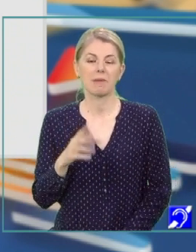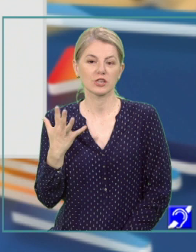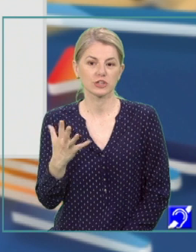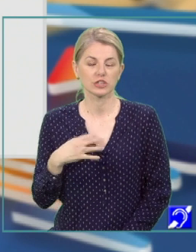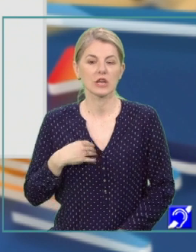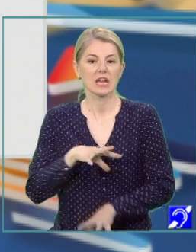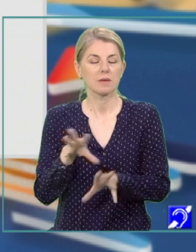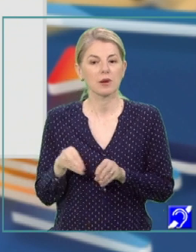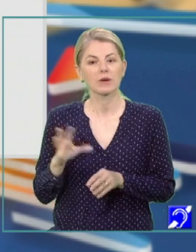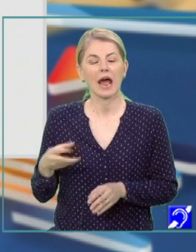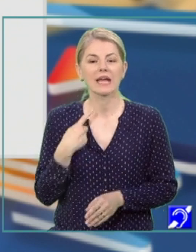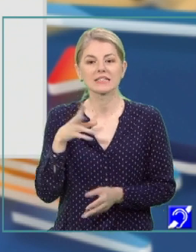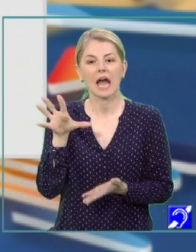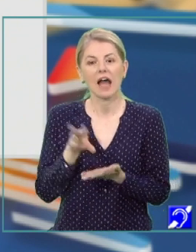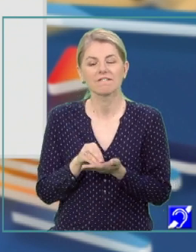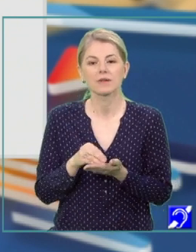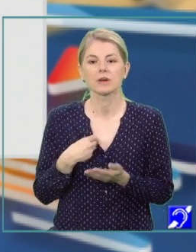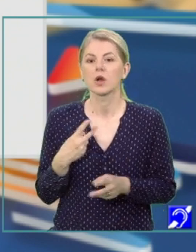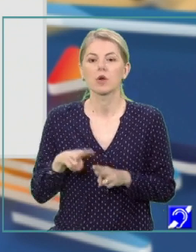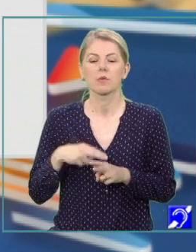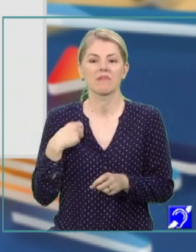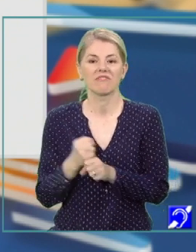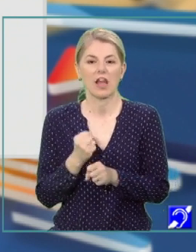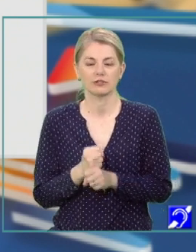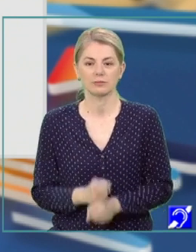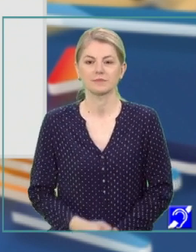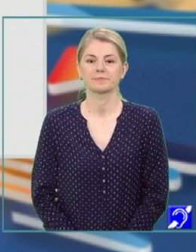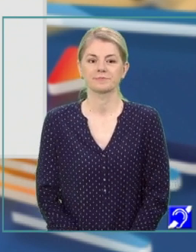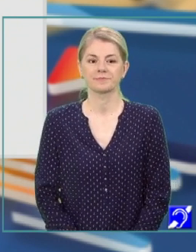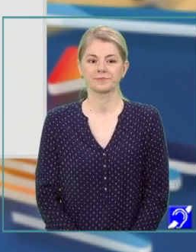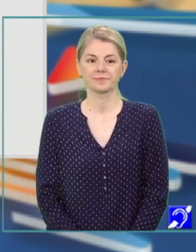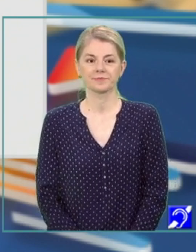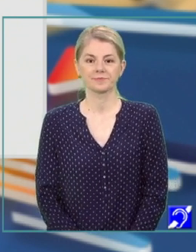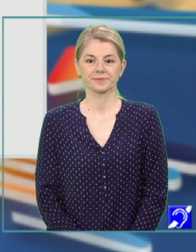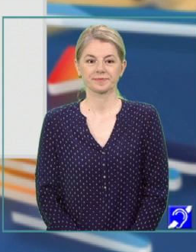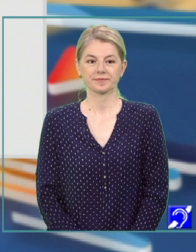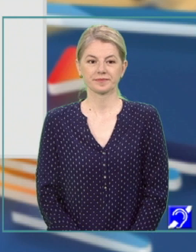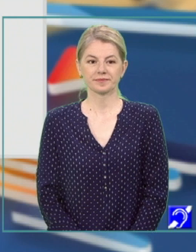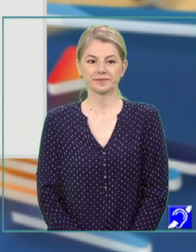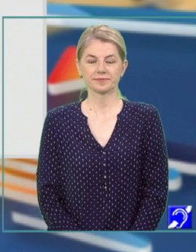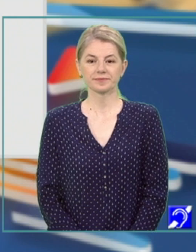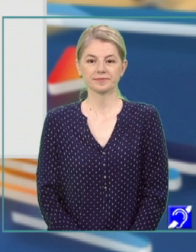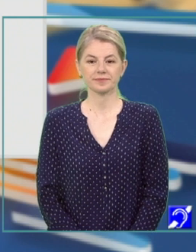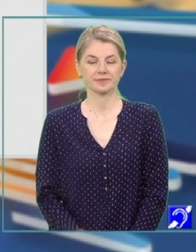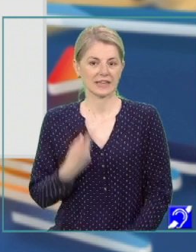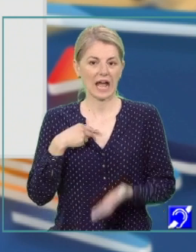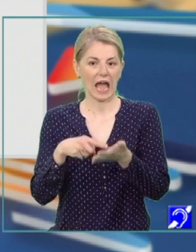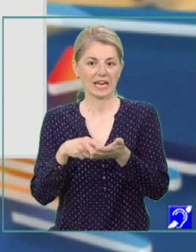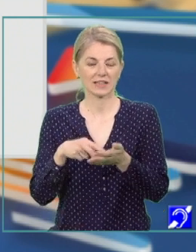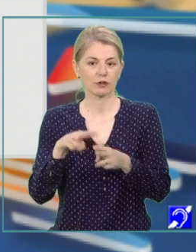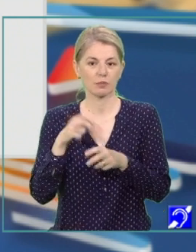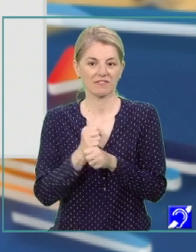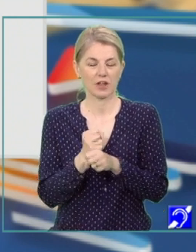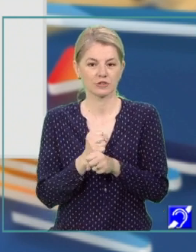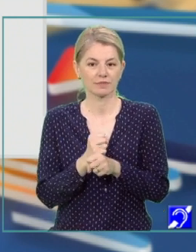și împreună, haideți să-l simplificăm pe 5, hai să simplificăm pe 3 și îmi rămâne un 2. Deci iată